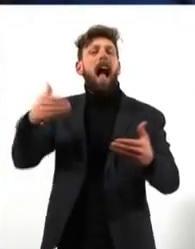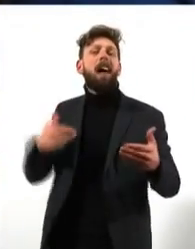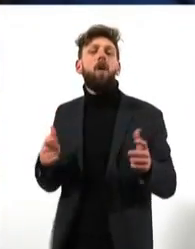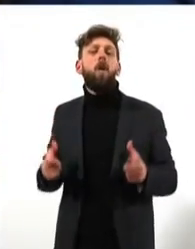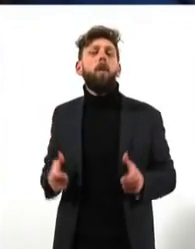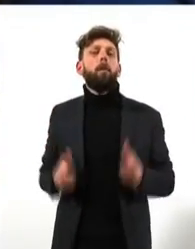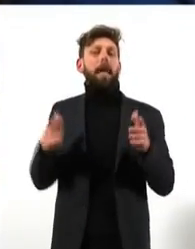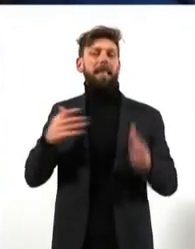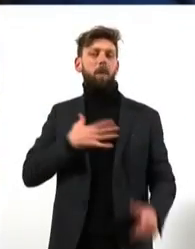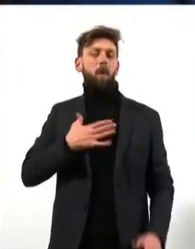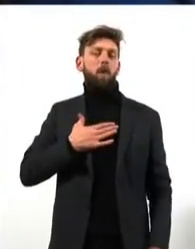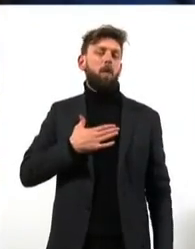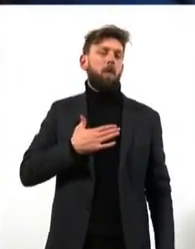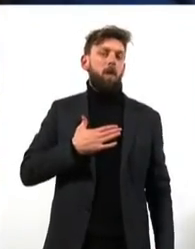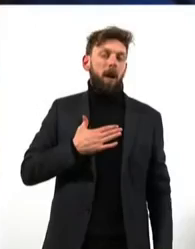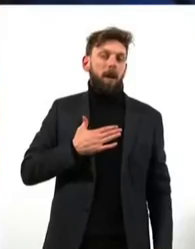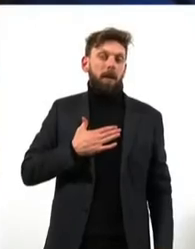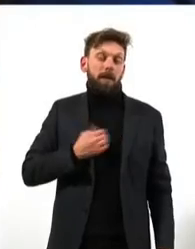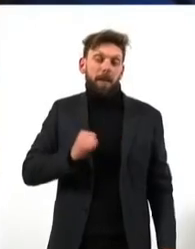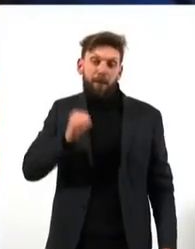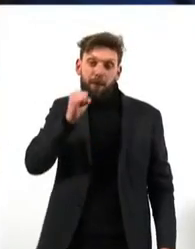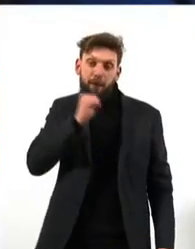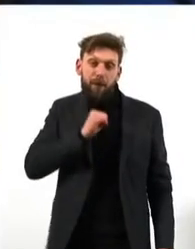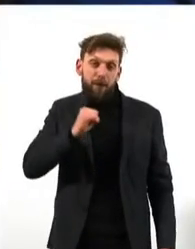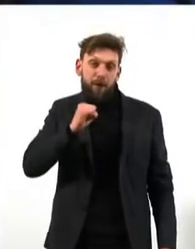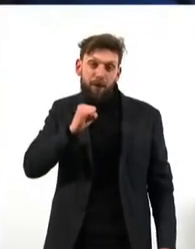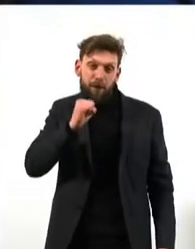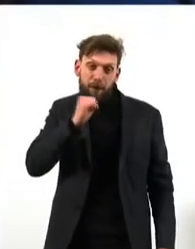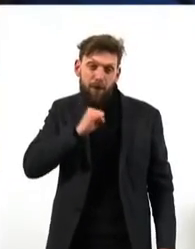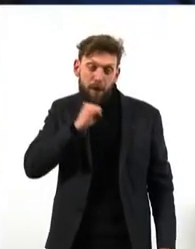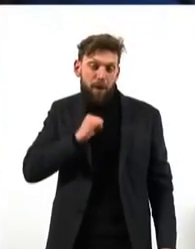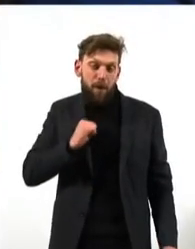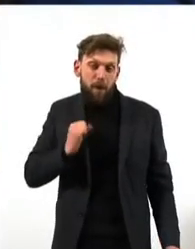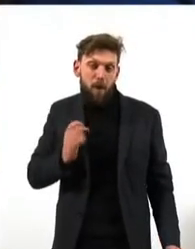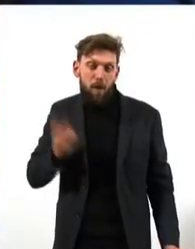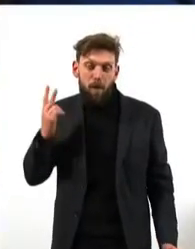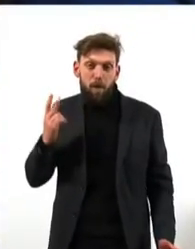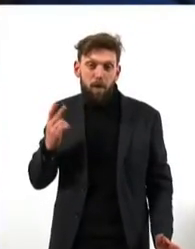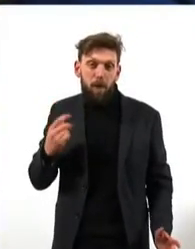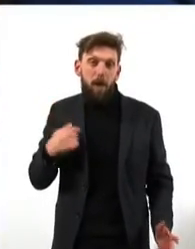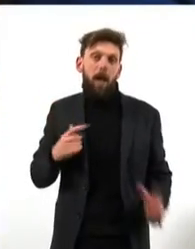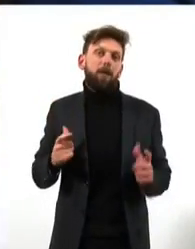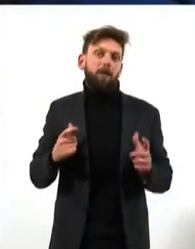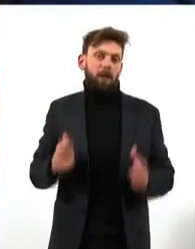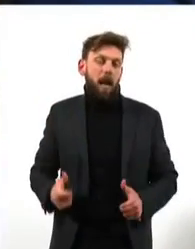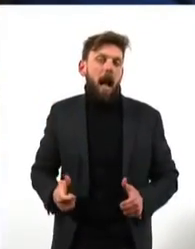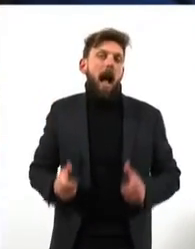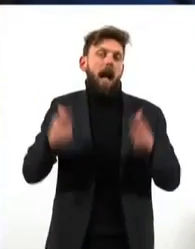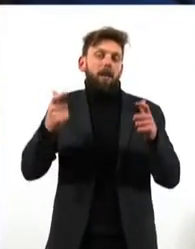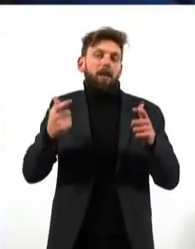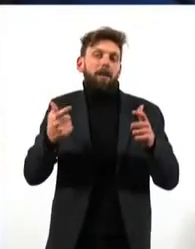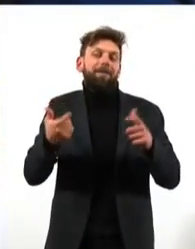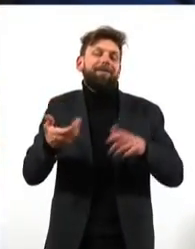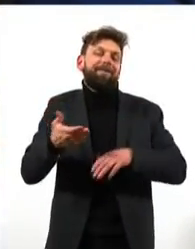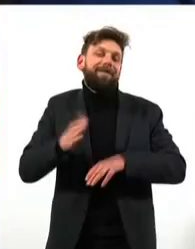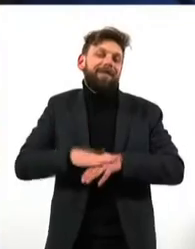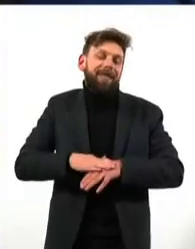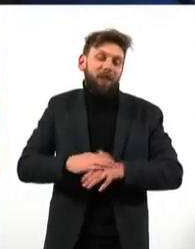c'était le plus ancien des nouveaux. C'était le seul avec un ascenseur, et l'ascenseur